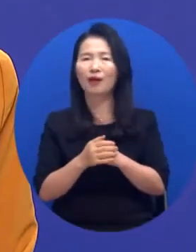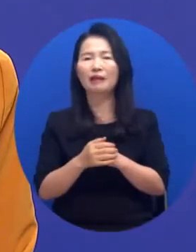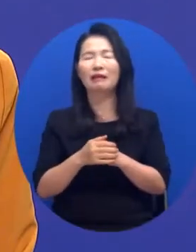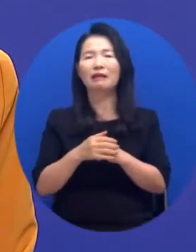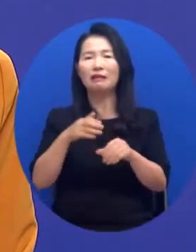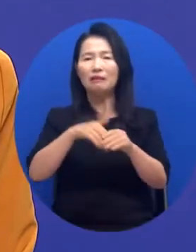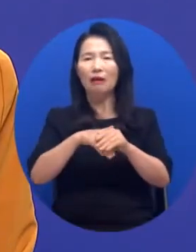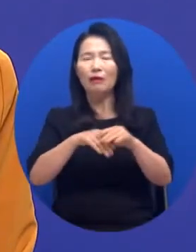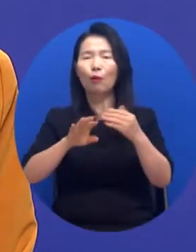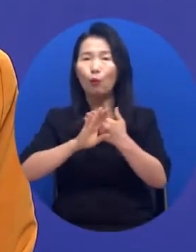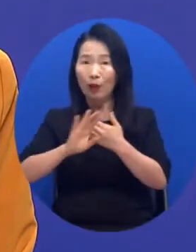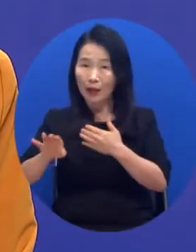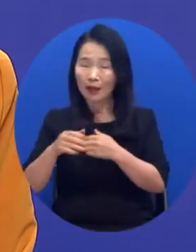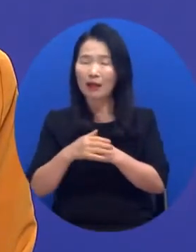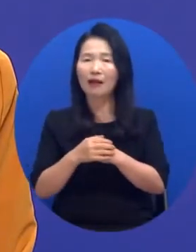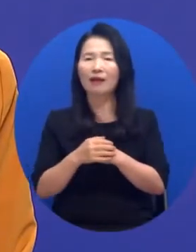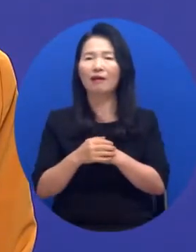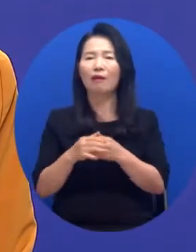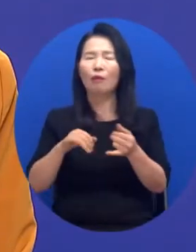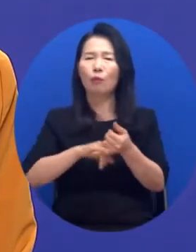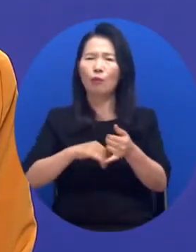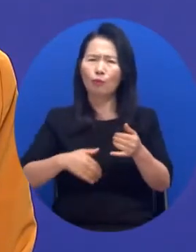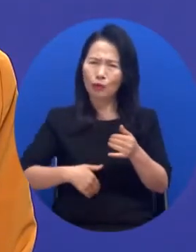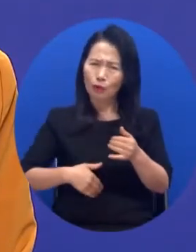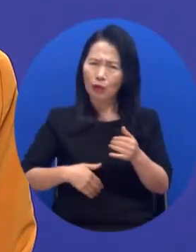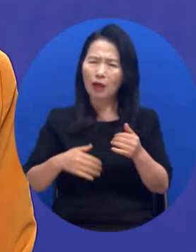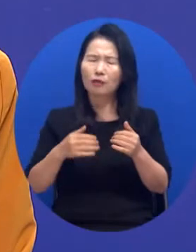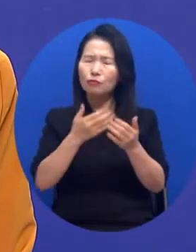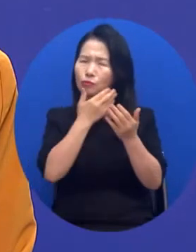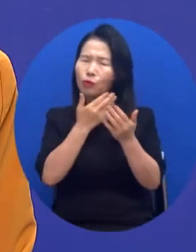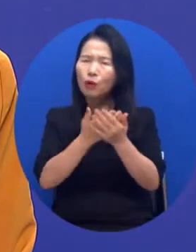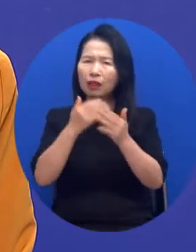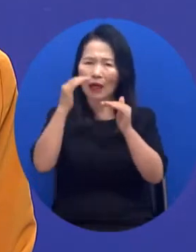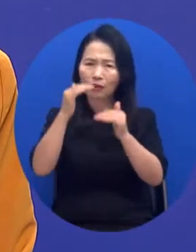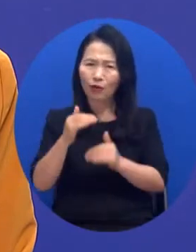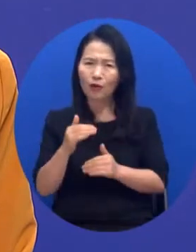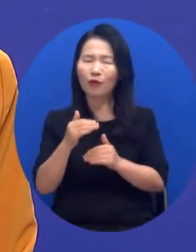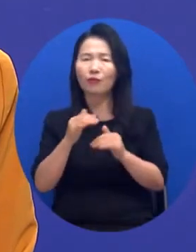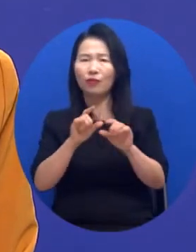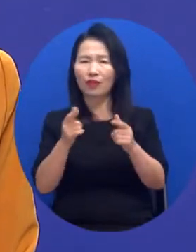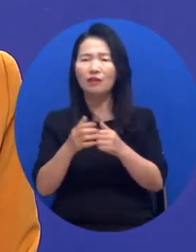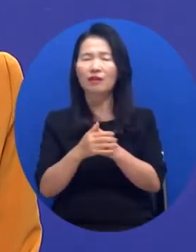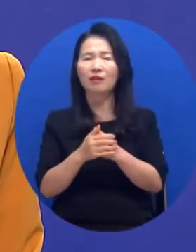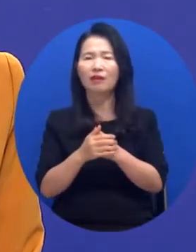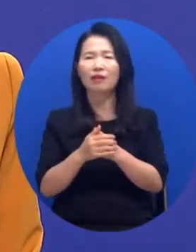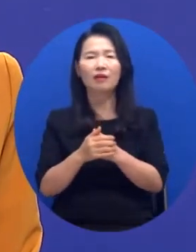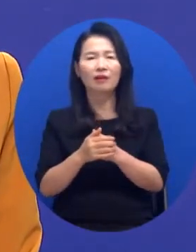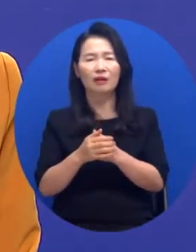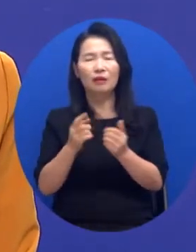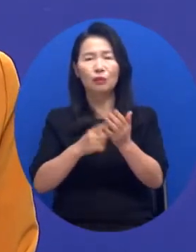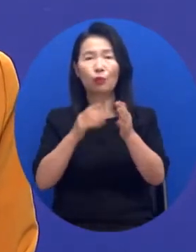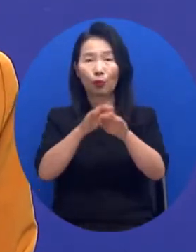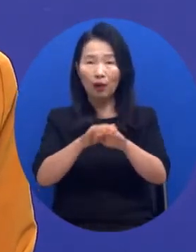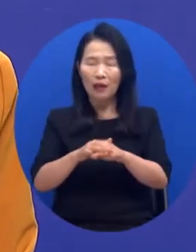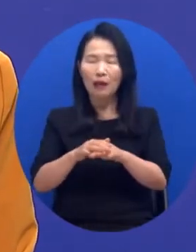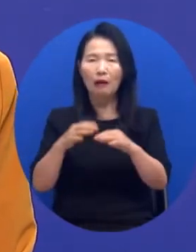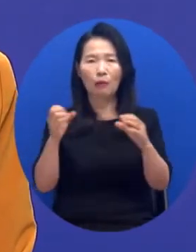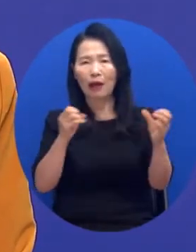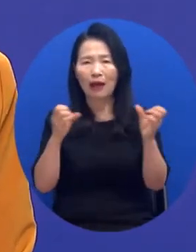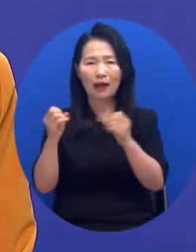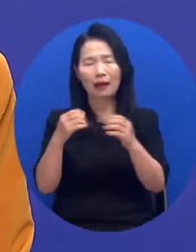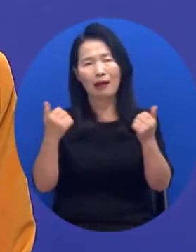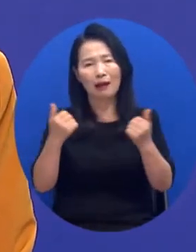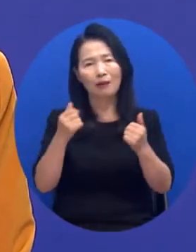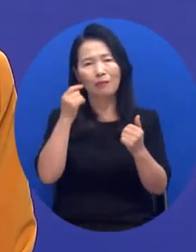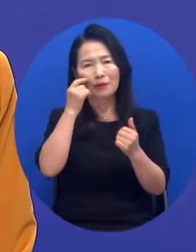제외한 에 꼭 다뤄야 되게 주요 안건 들 이런 것들은 총회 현장에서 좀 다루기가 않아서 이런 부분이 좀